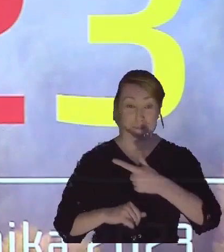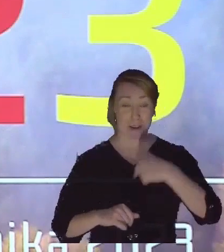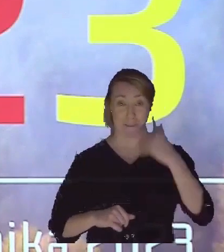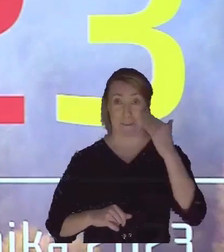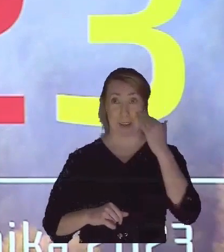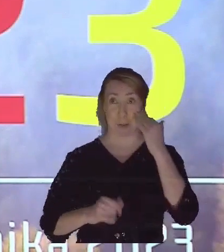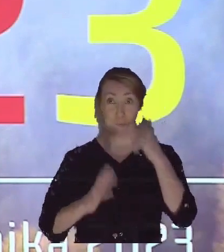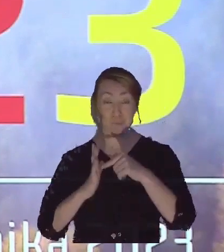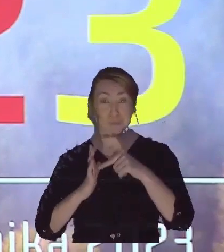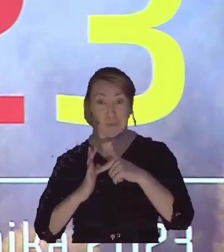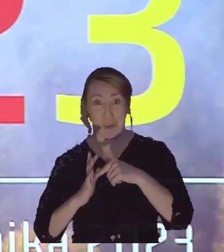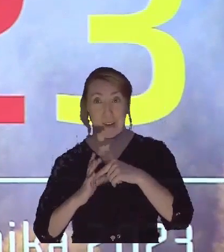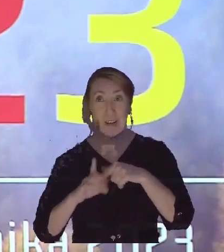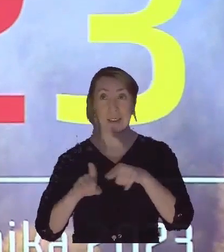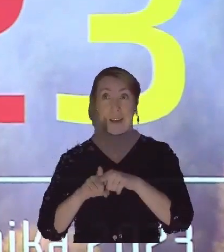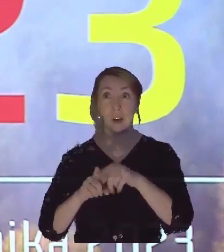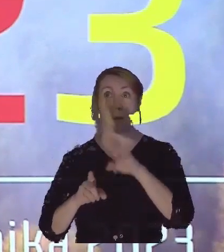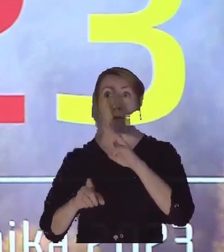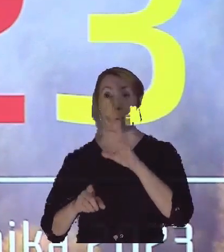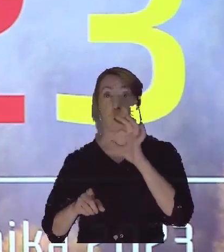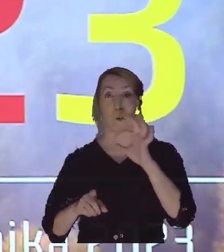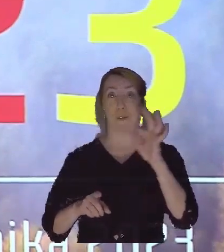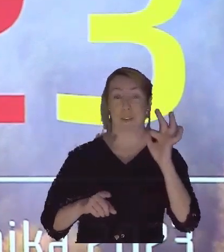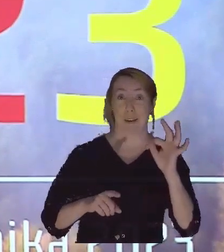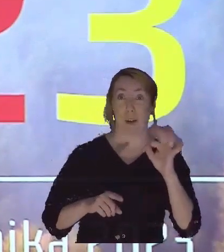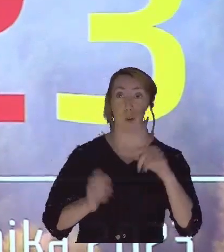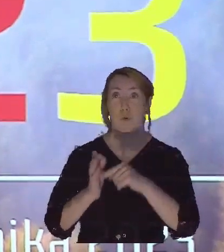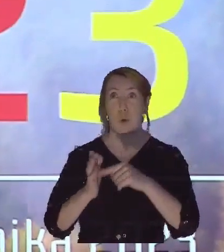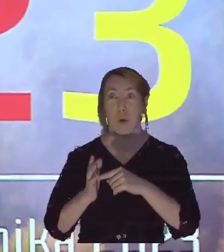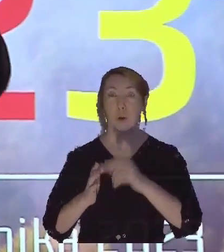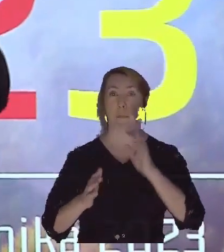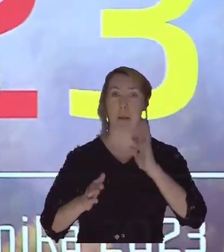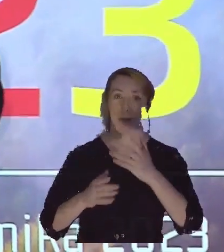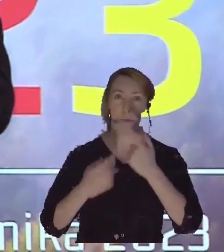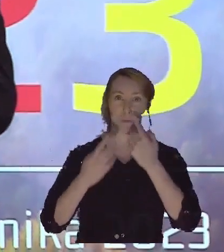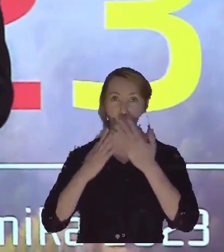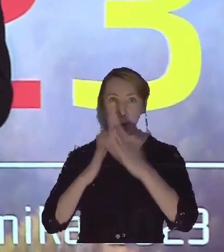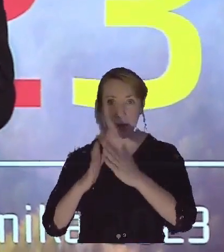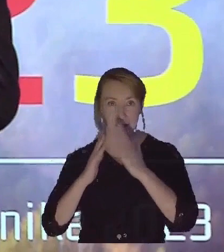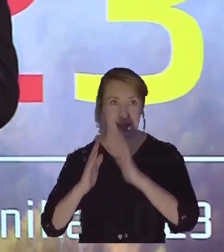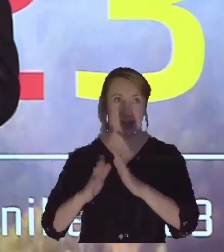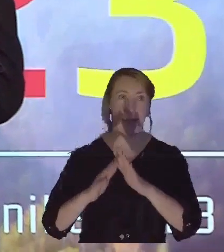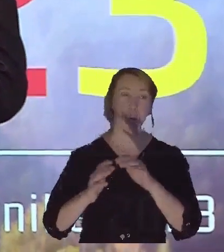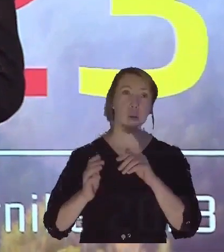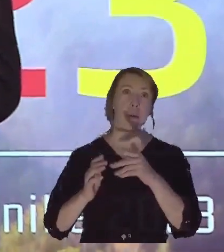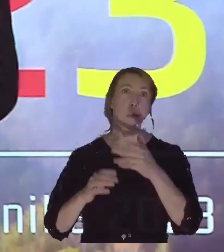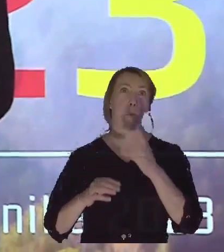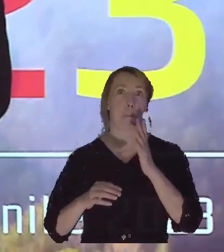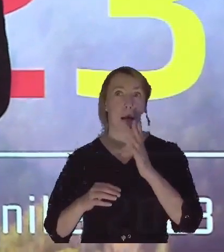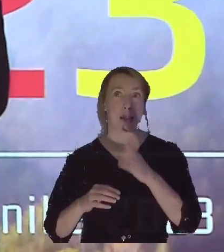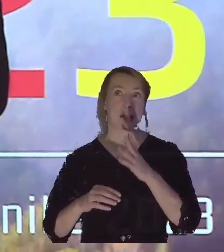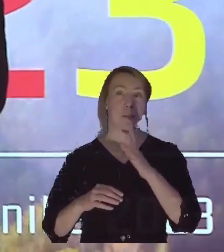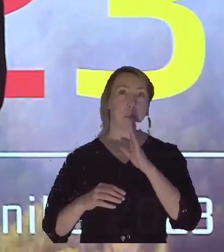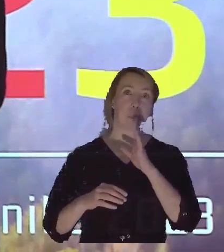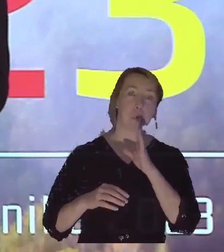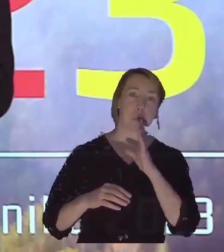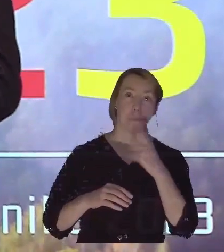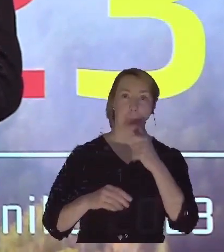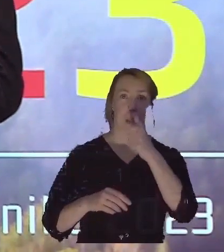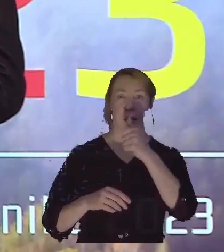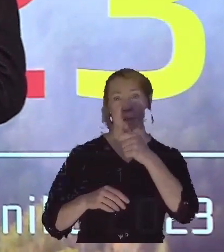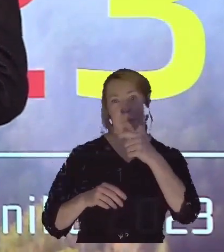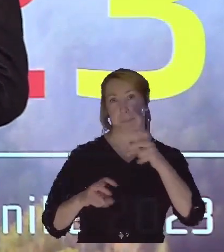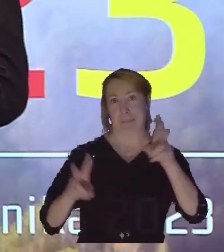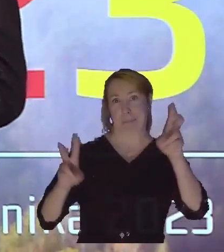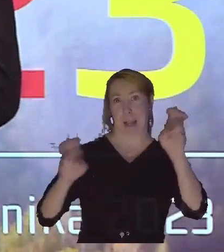te WOT będzie się dzisiaj pojawiać i będzie takim hasłem przewodnim. No